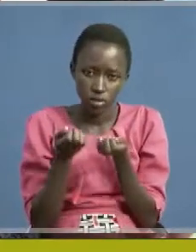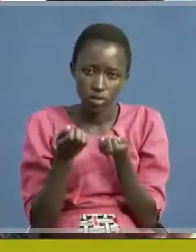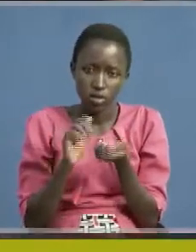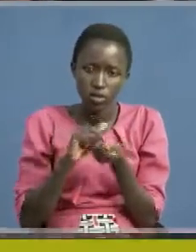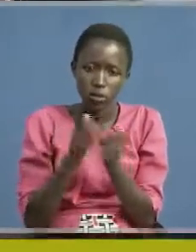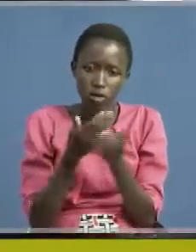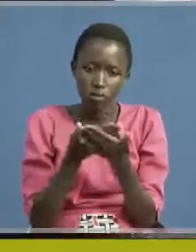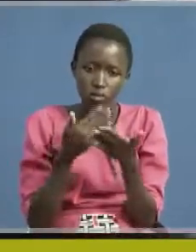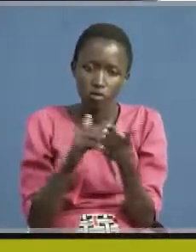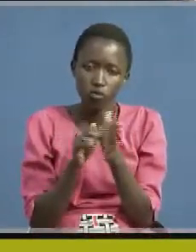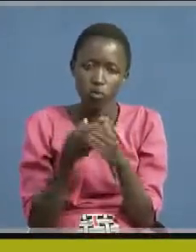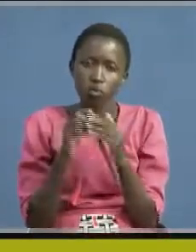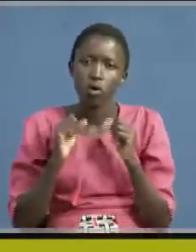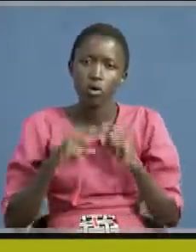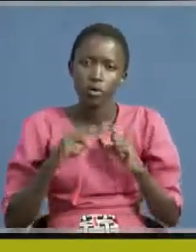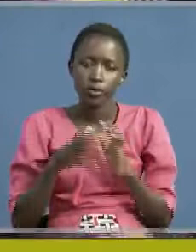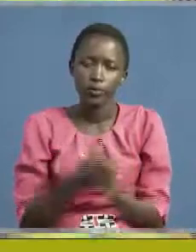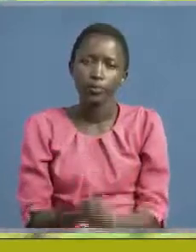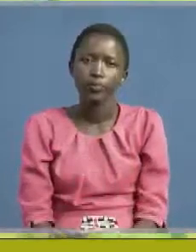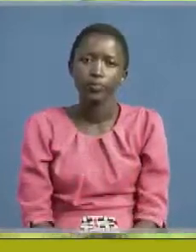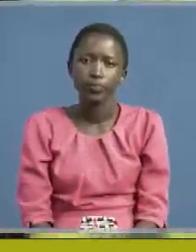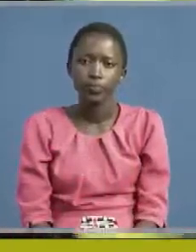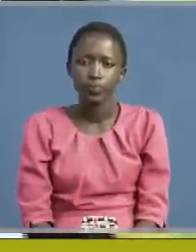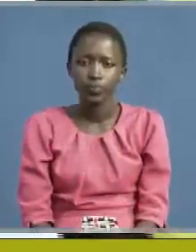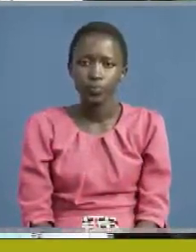kufanyiwa kabla ya kuidhinishwa rasmi.